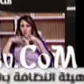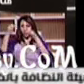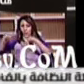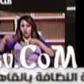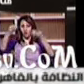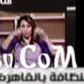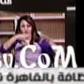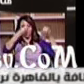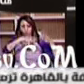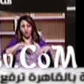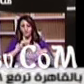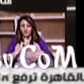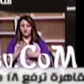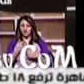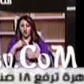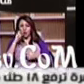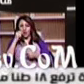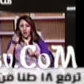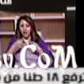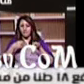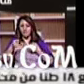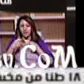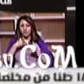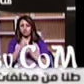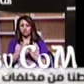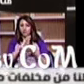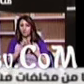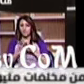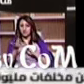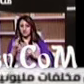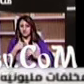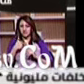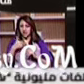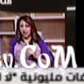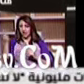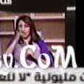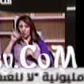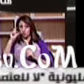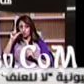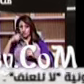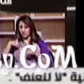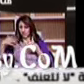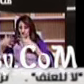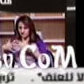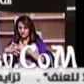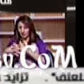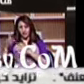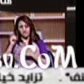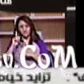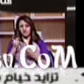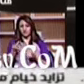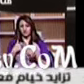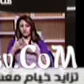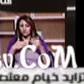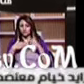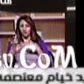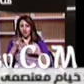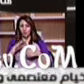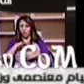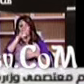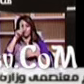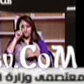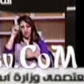راجل كل كل مره بقول انا ماليش دعوه بالسياسه انا ماعرفش حد في جماعه الاخوان المسلمين انا شكرت مره في في الحج حسن مالك قلت عليه